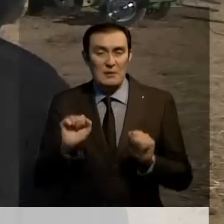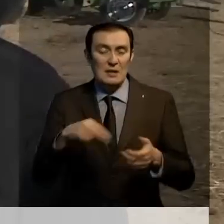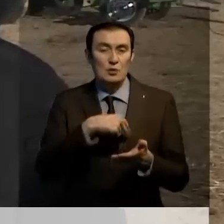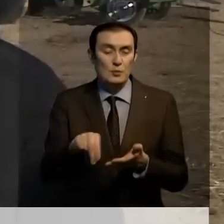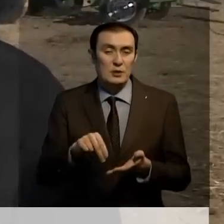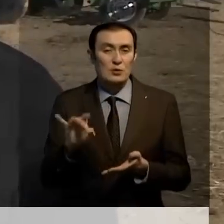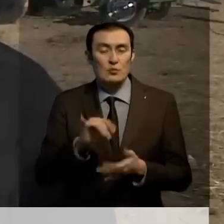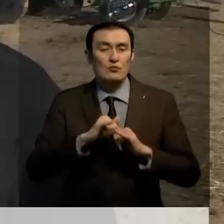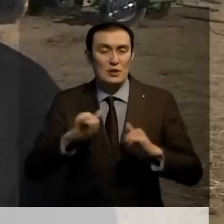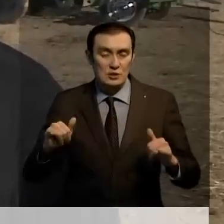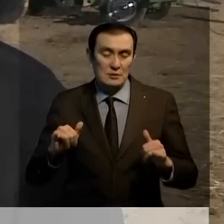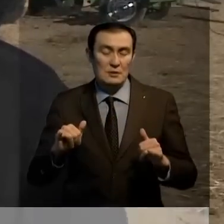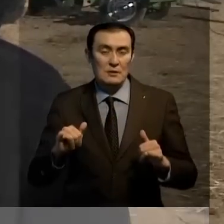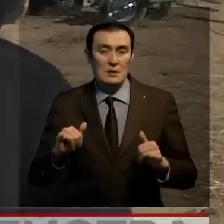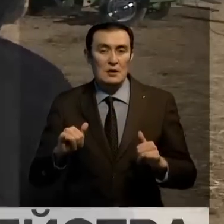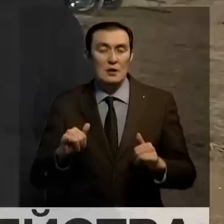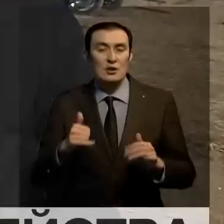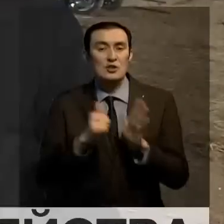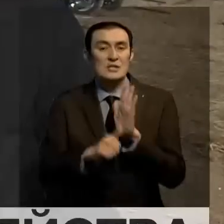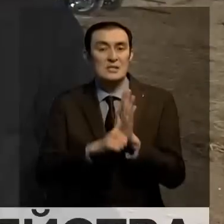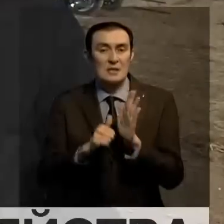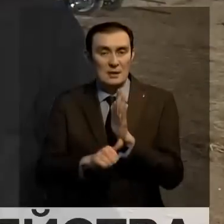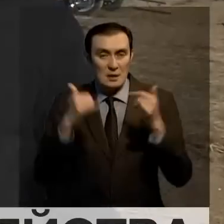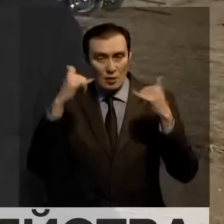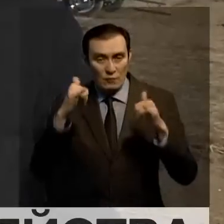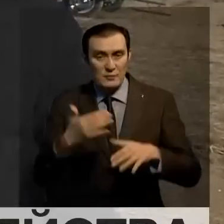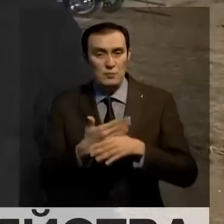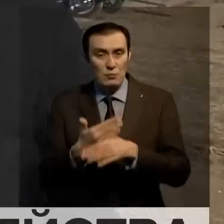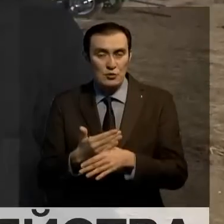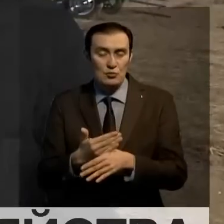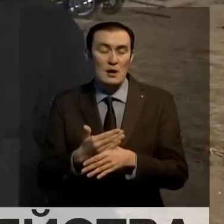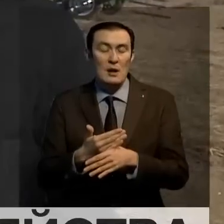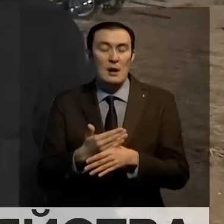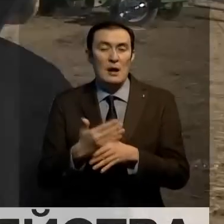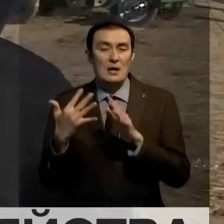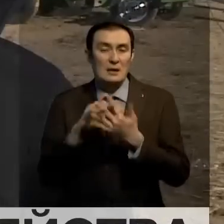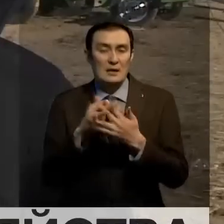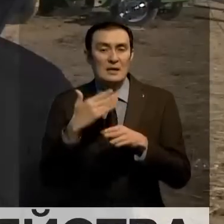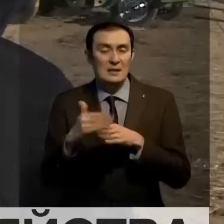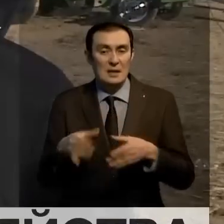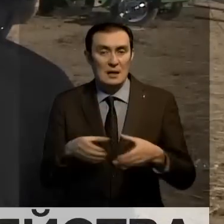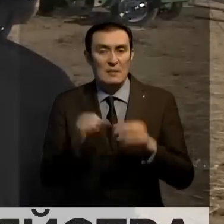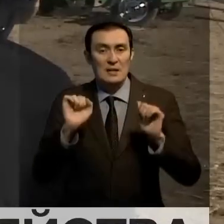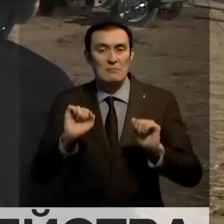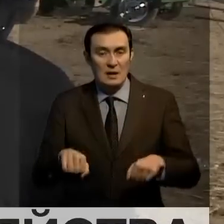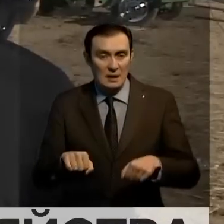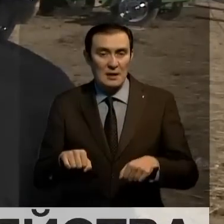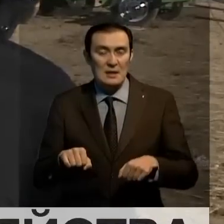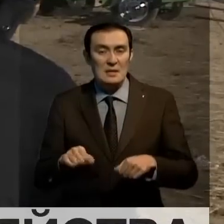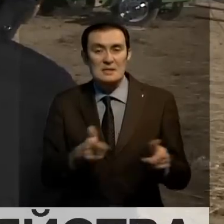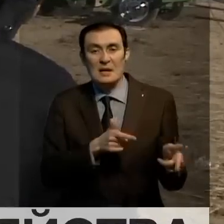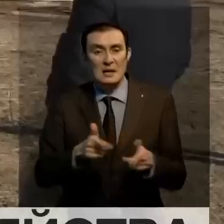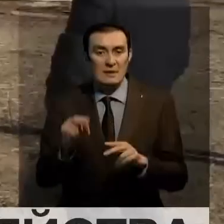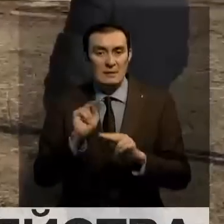и увеличить поголовье скота. Это количество 60 голов. При поддержке аграрно-кредитной корпорации смогли провести все